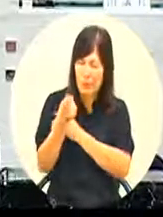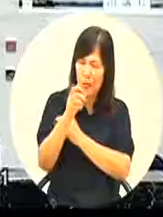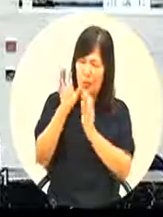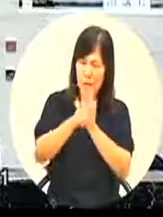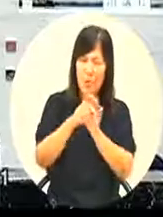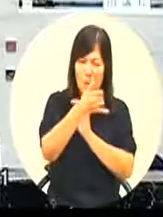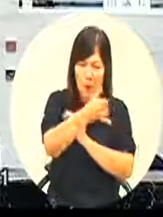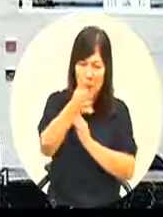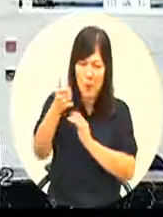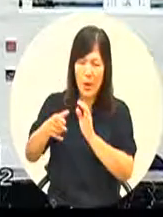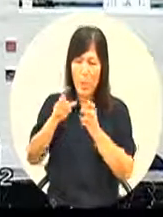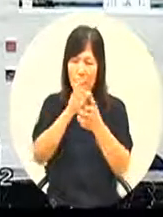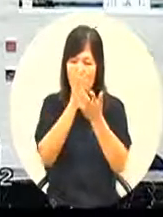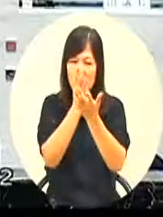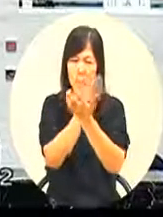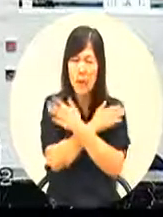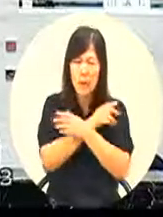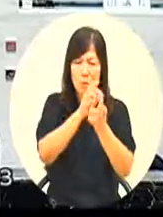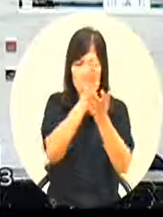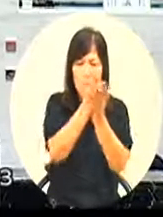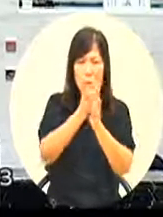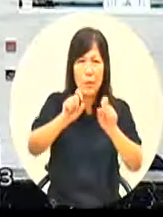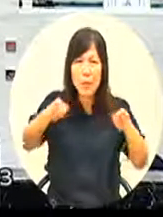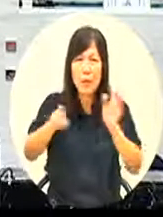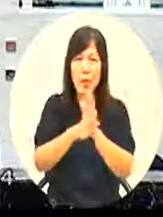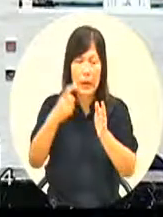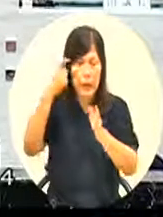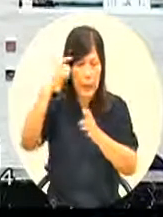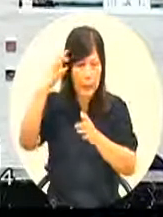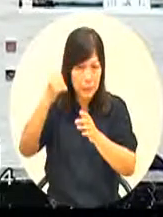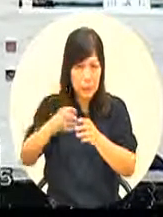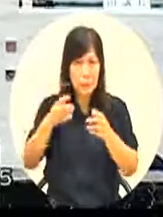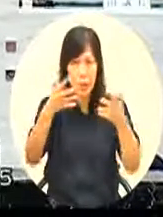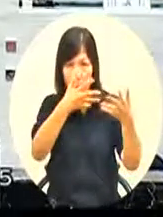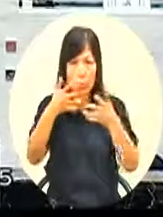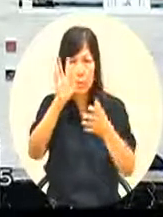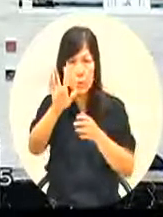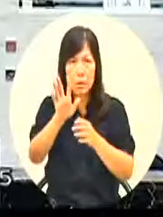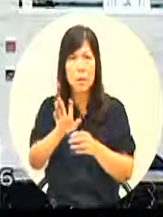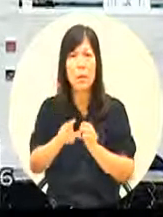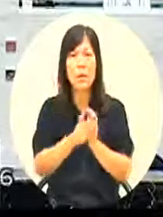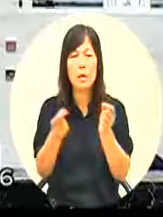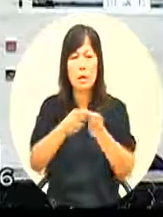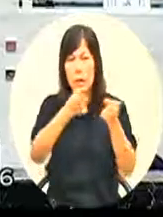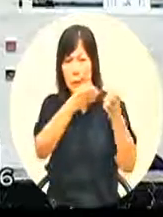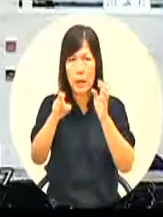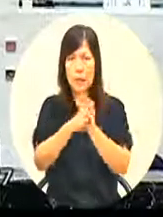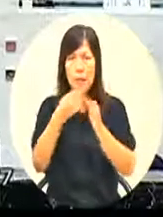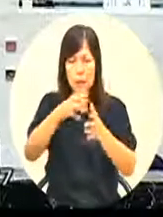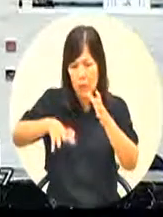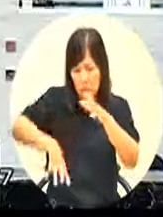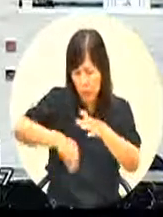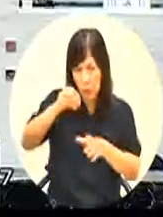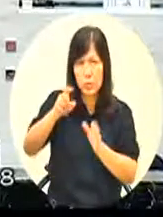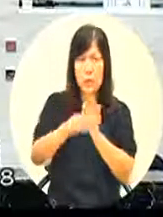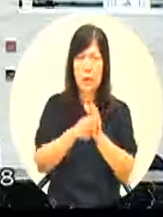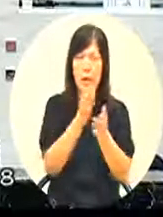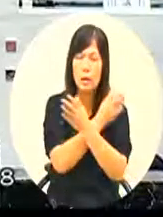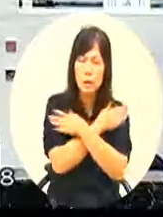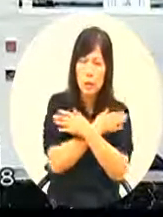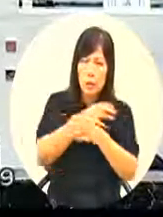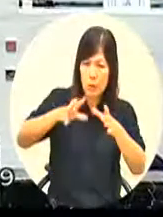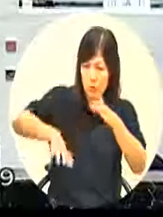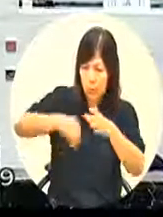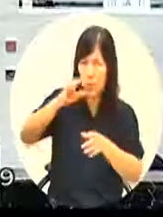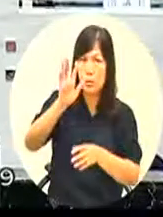的幼儿园，但是我觉得这几天的这个咨询也都有谈到说，对于抽签啊，幼儿园的抽签的